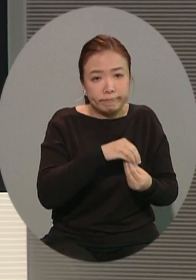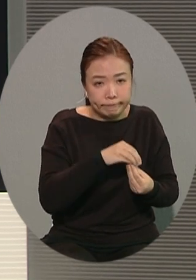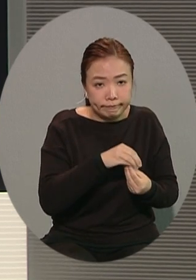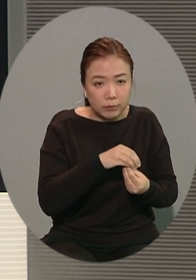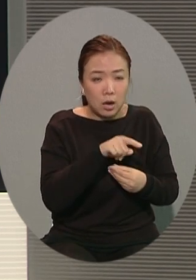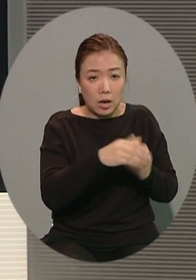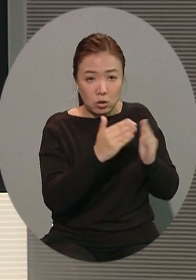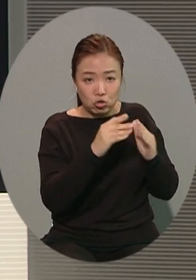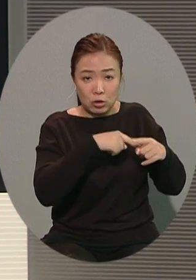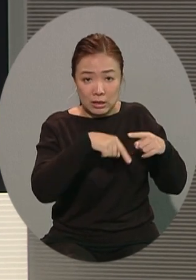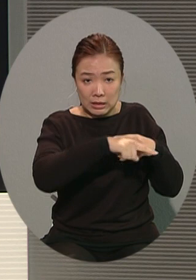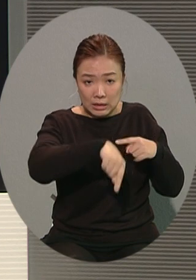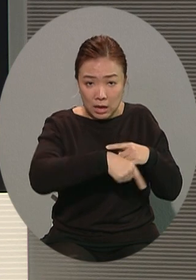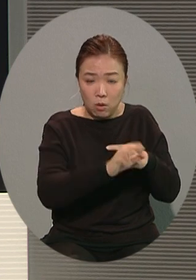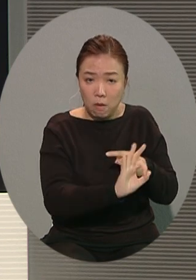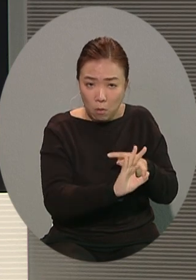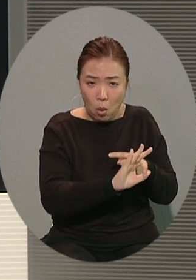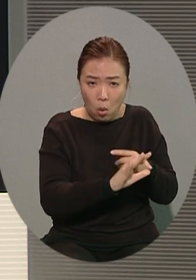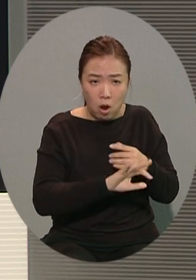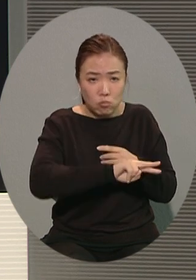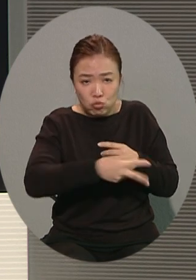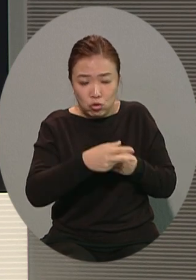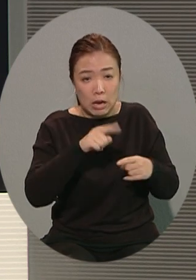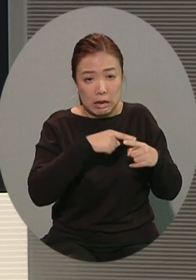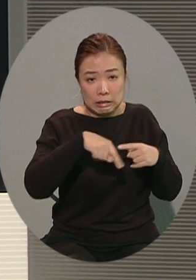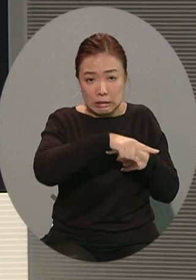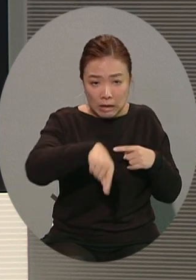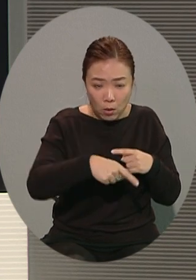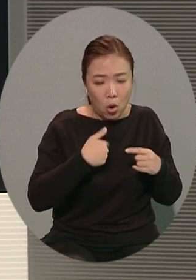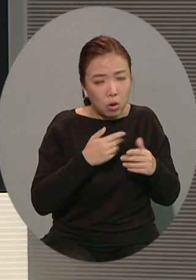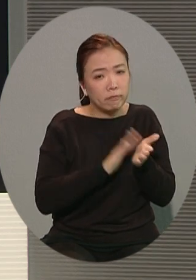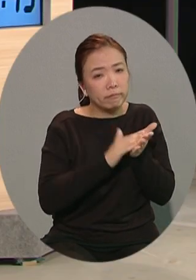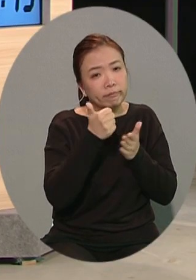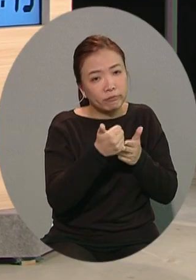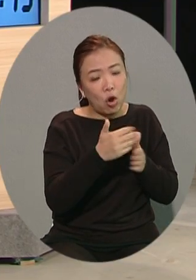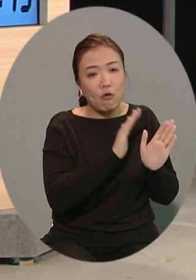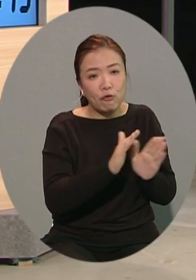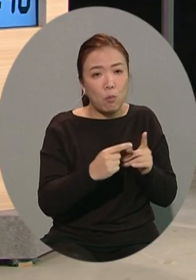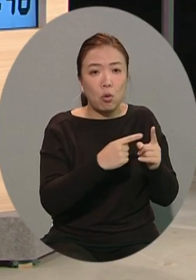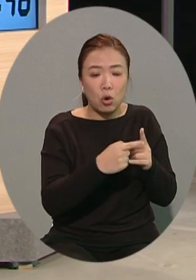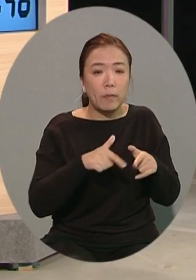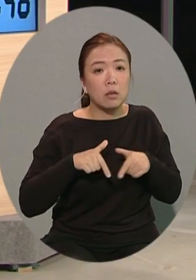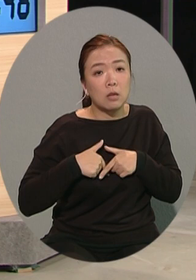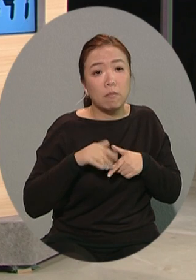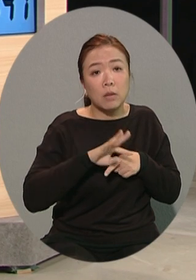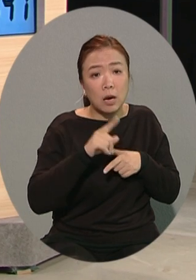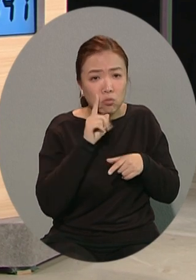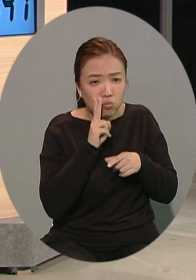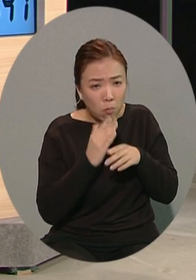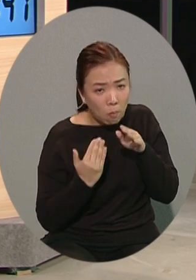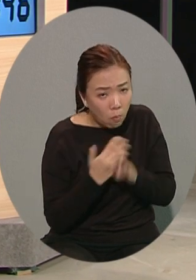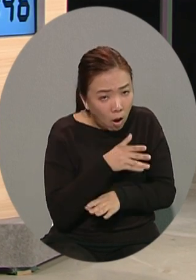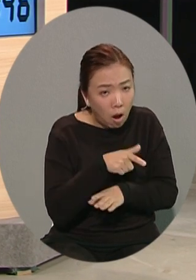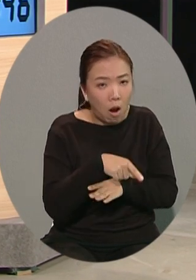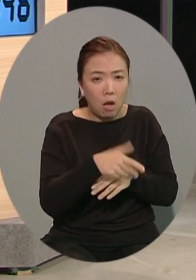住喺大圍，你嚟大圍參選，我都好欣賞你服務居民嘅心。但係你已經係越俎代庖，你不